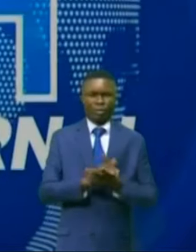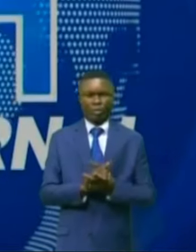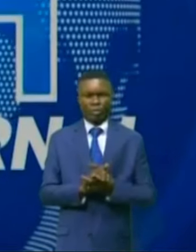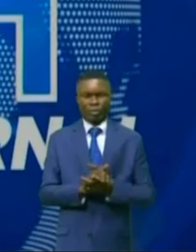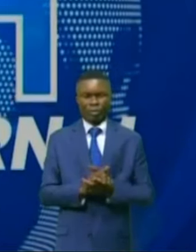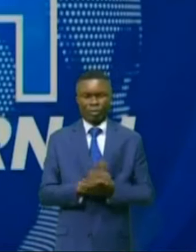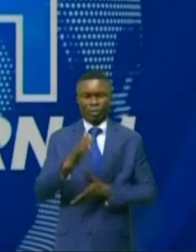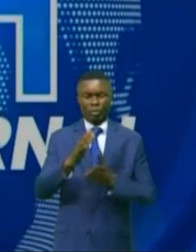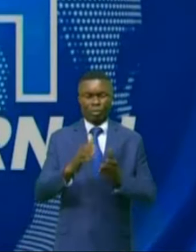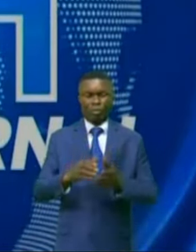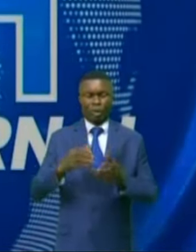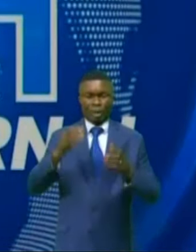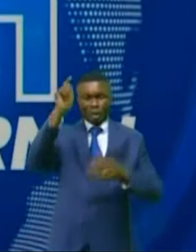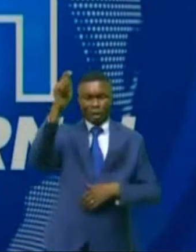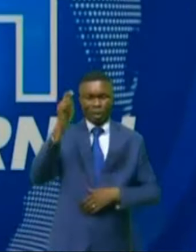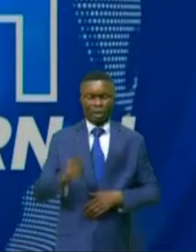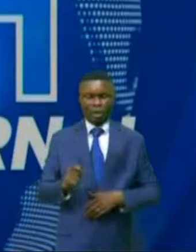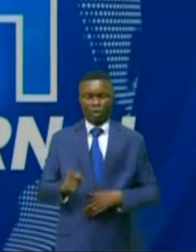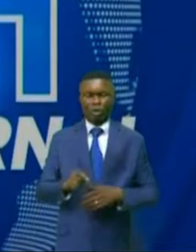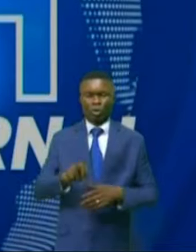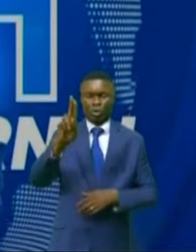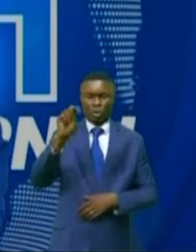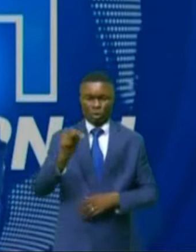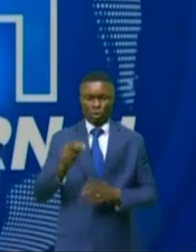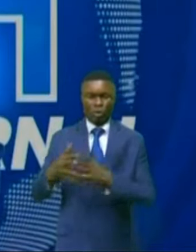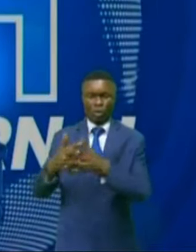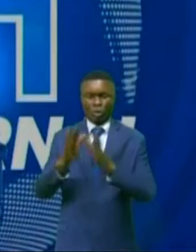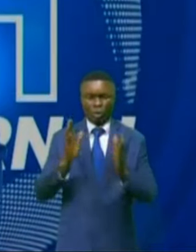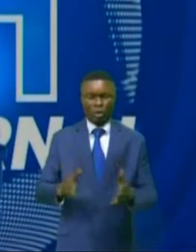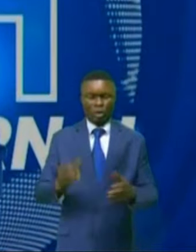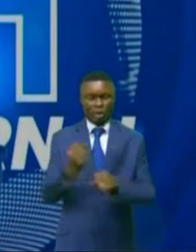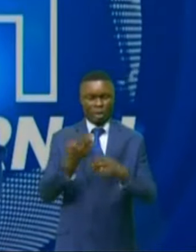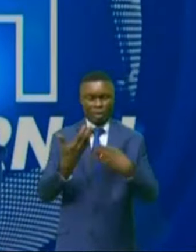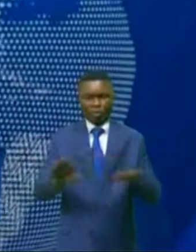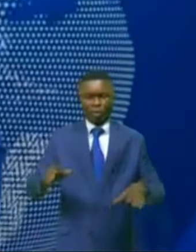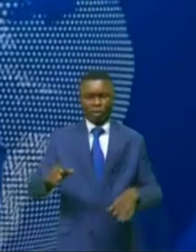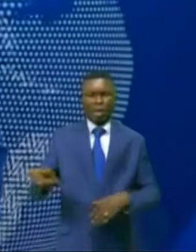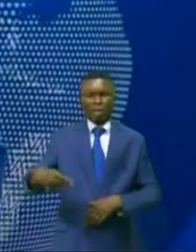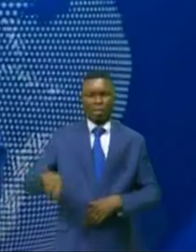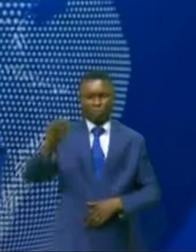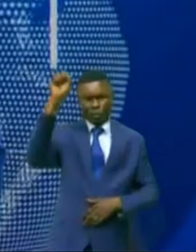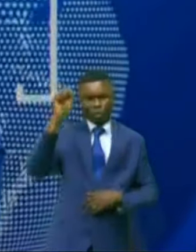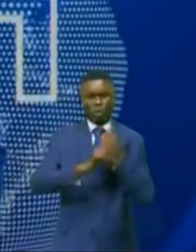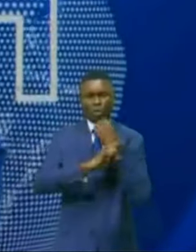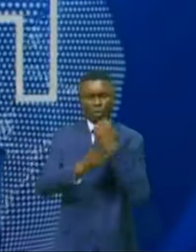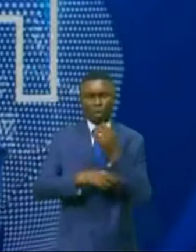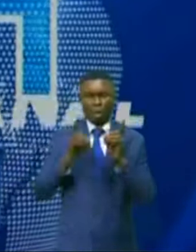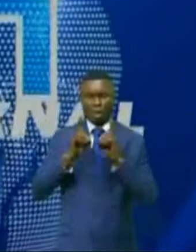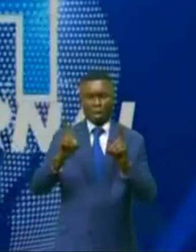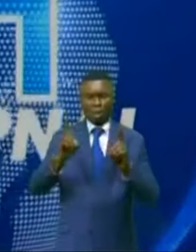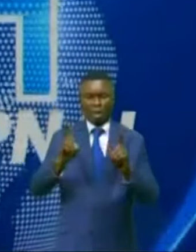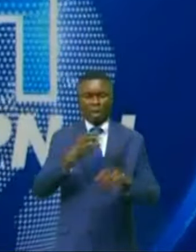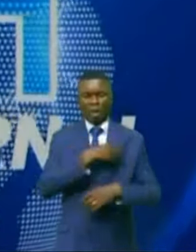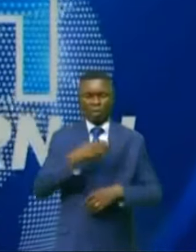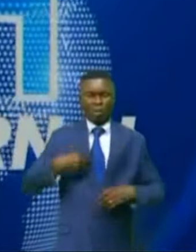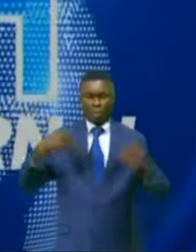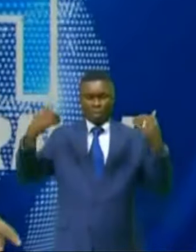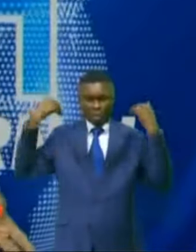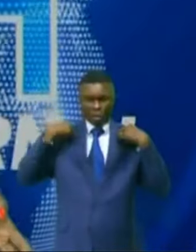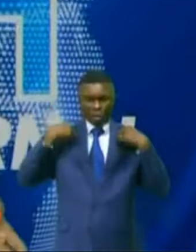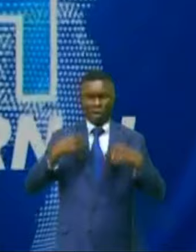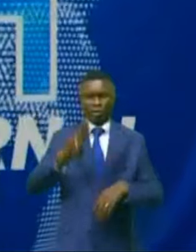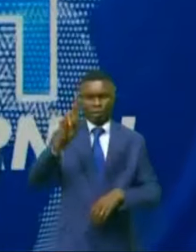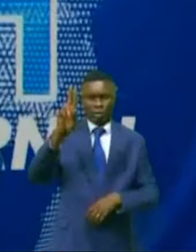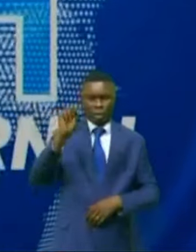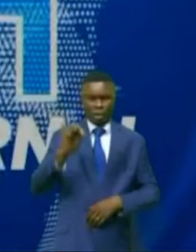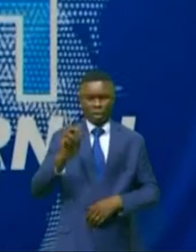Les casques bleus pakistanais sont fin mission dans la province du Sud Kivu. Dans son discours, la chef de la MONUSCO a rendu un